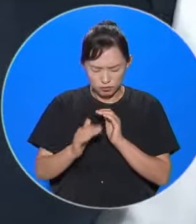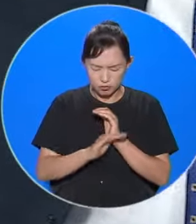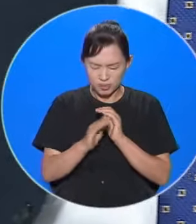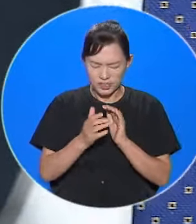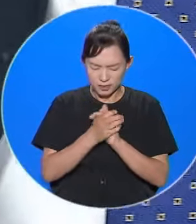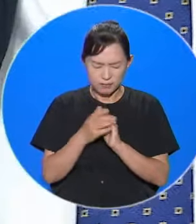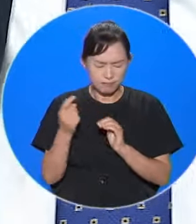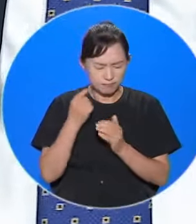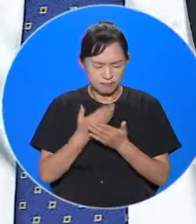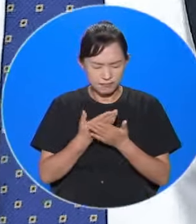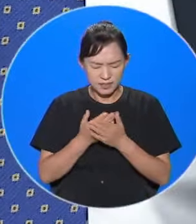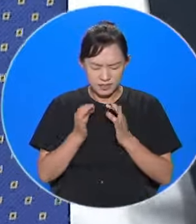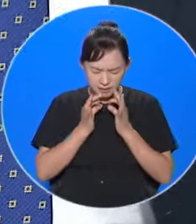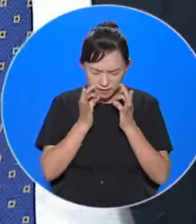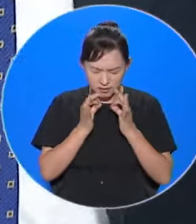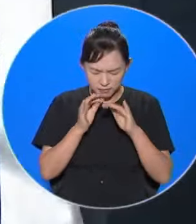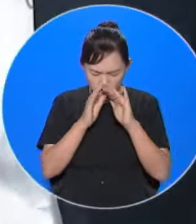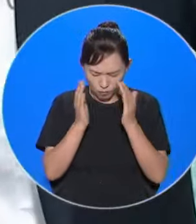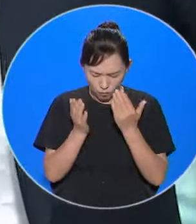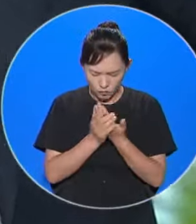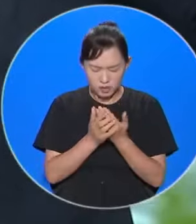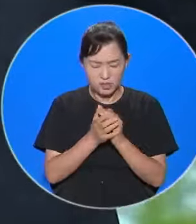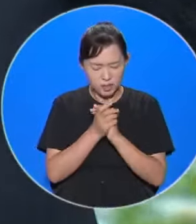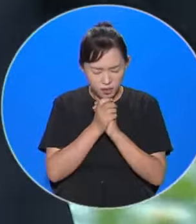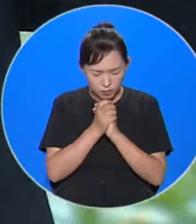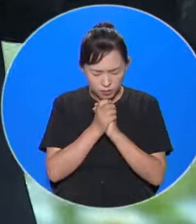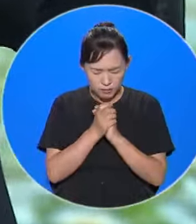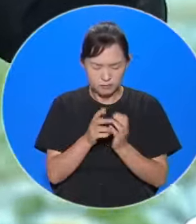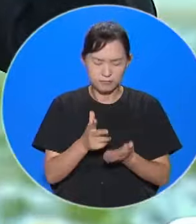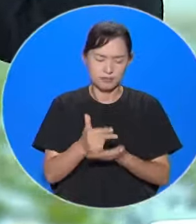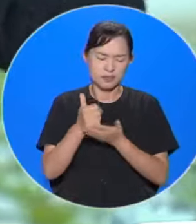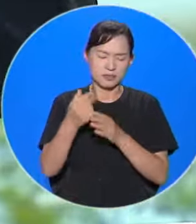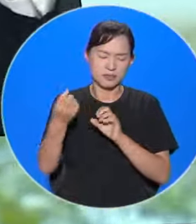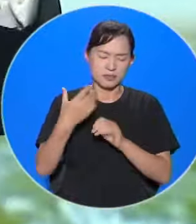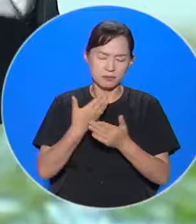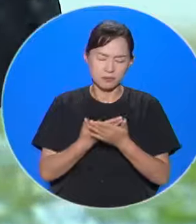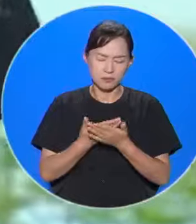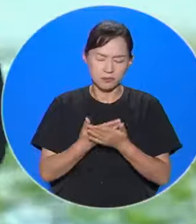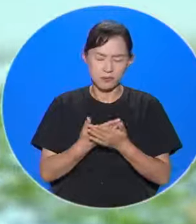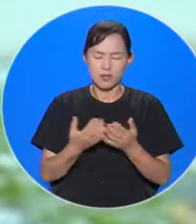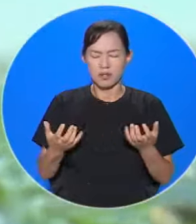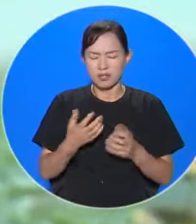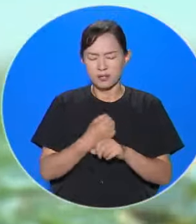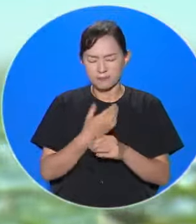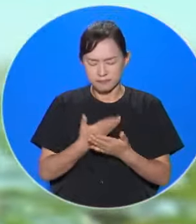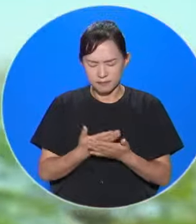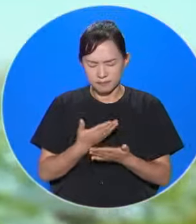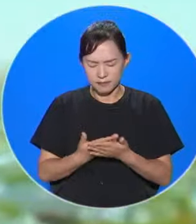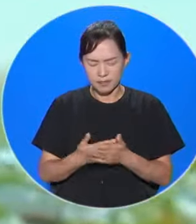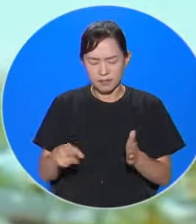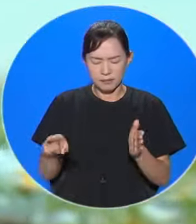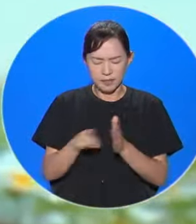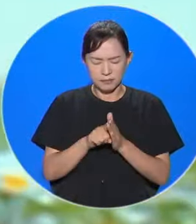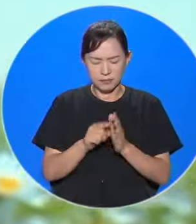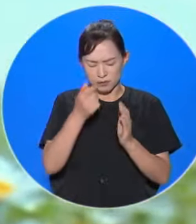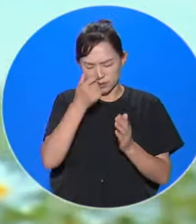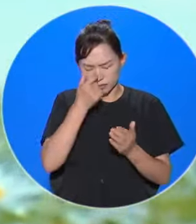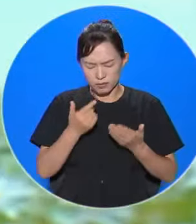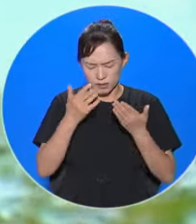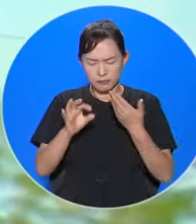들어주시옵소서. 간절하게 기도하는 모든 기도 가운데 주님 응답하여 주시고 역사하여 주시옵소서. 믿음으로